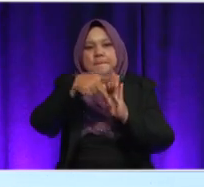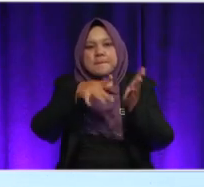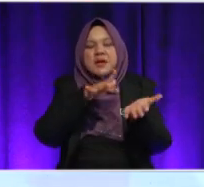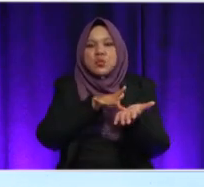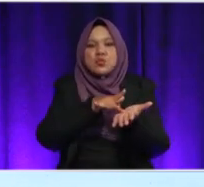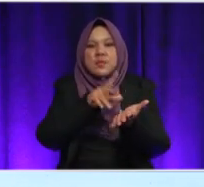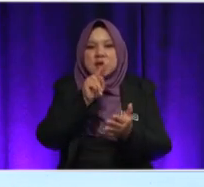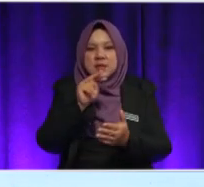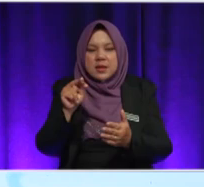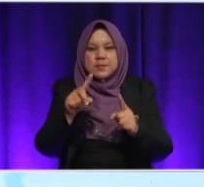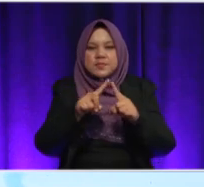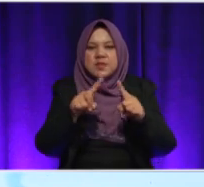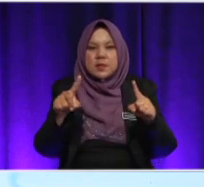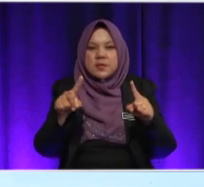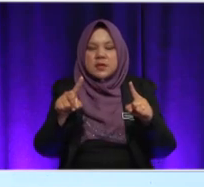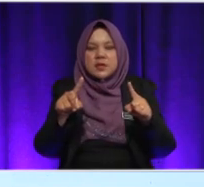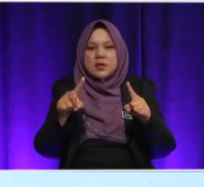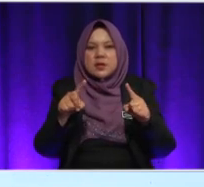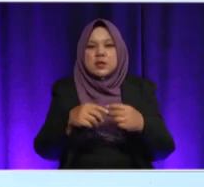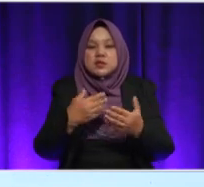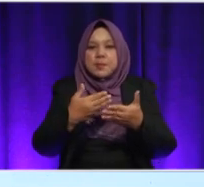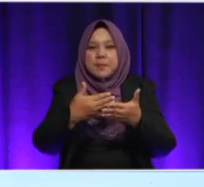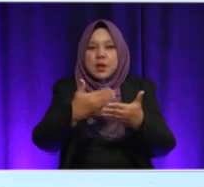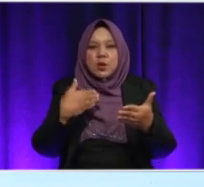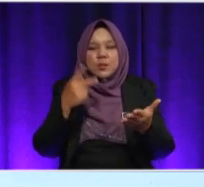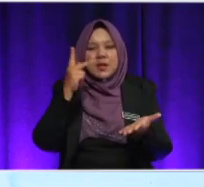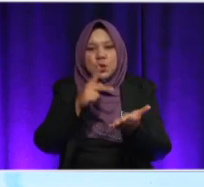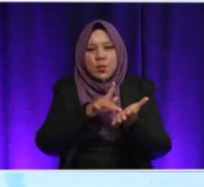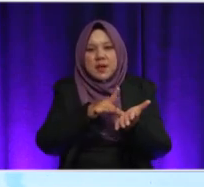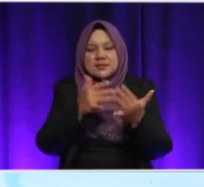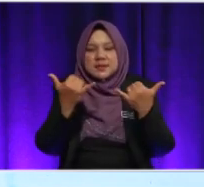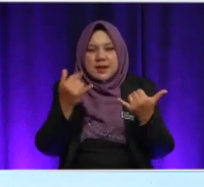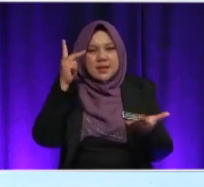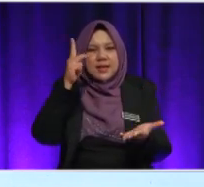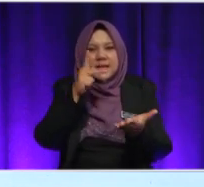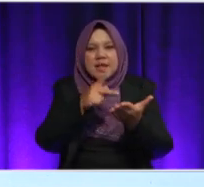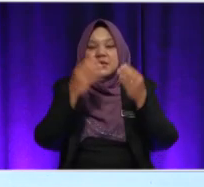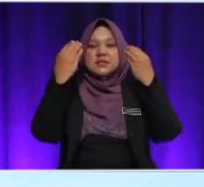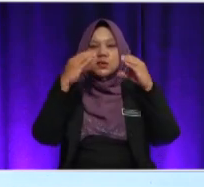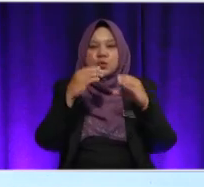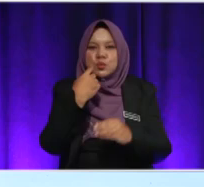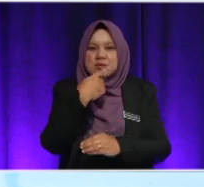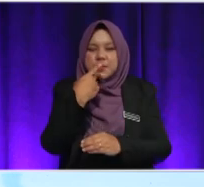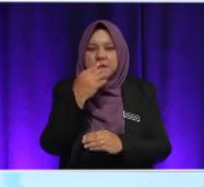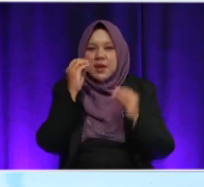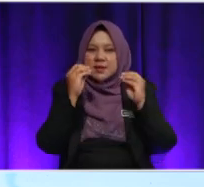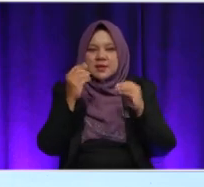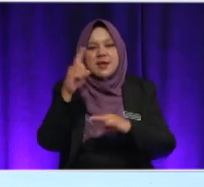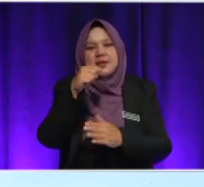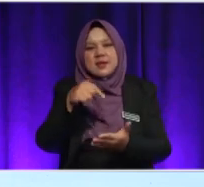tetapi sebelum kita mengenali obat-obatan ijo kita kenali dulu Siapa guru penyampai untuk hari